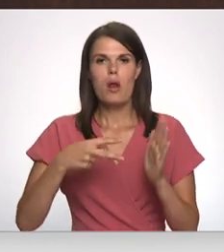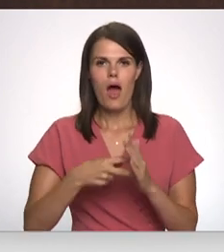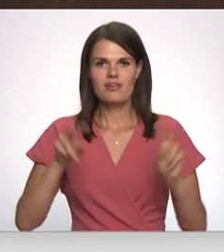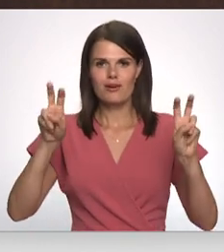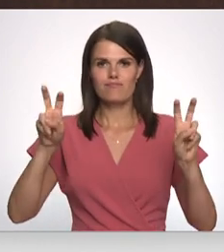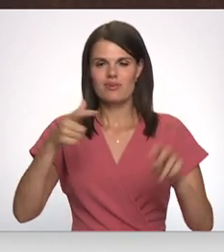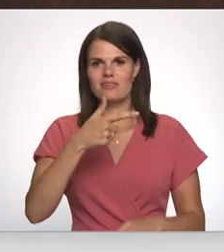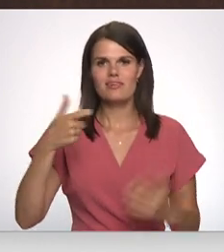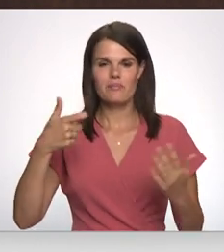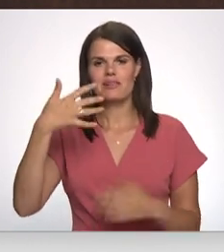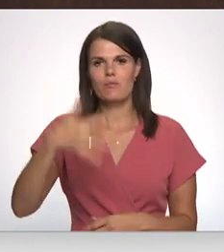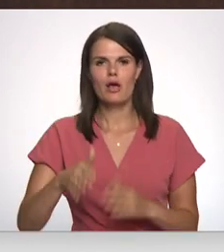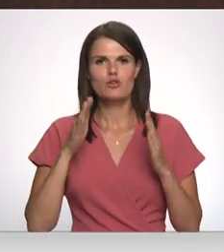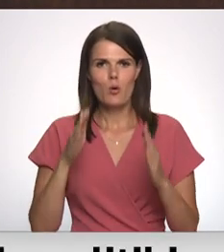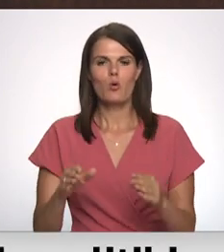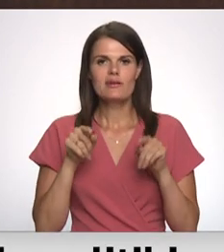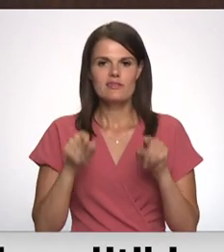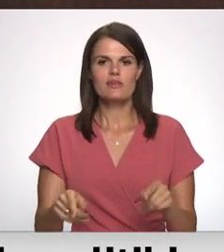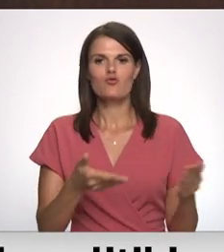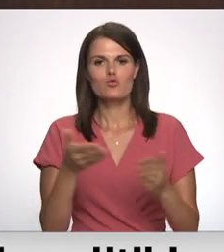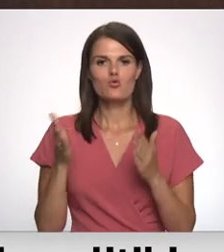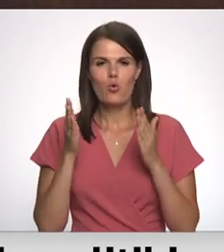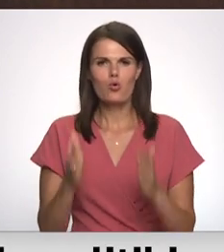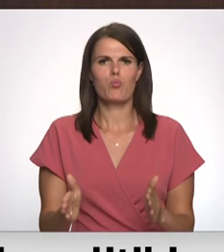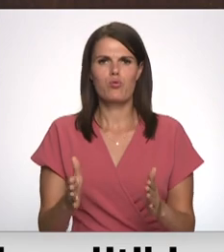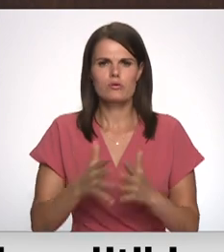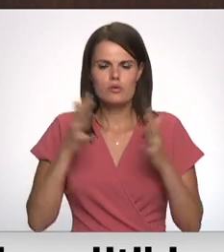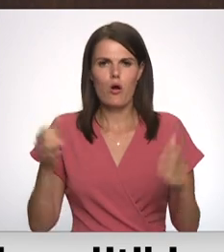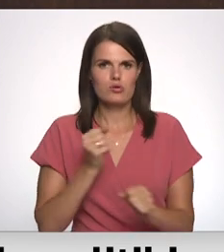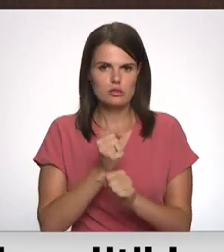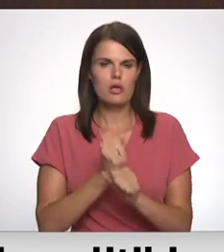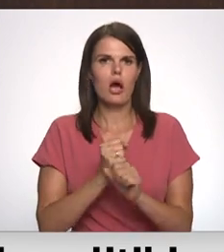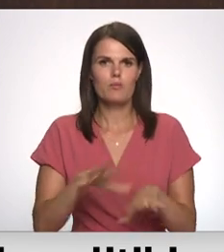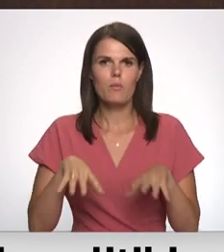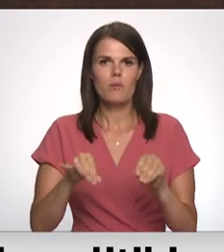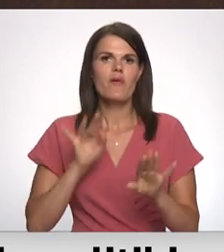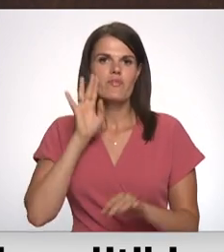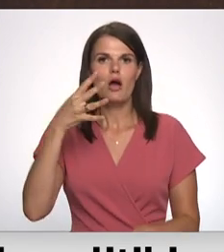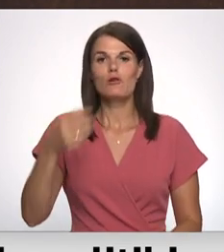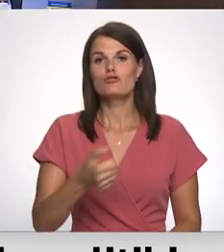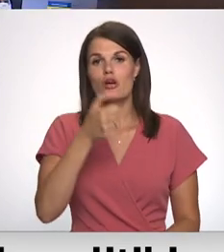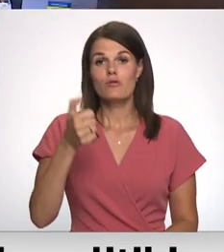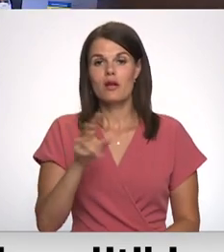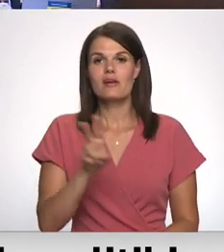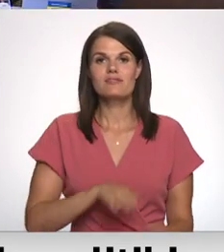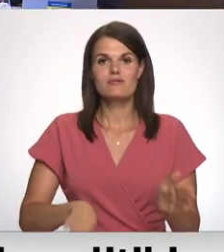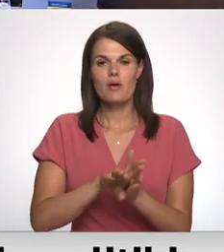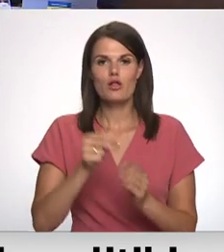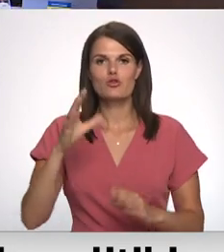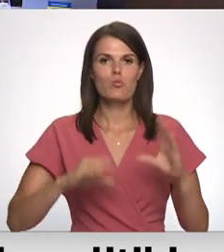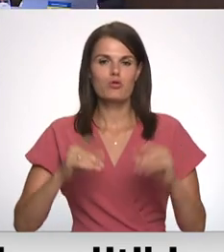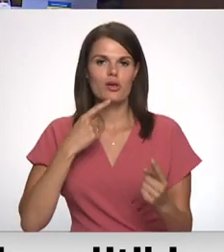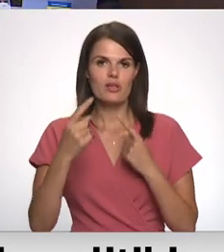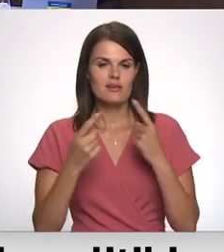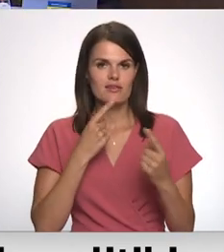būs negulēts naktis nākamajos 4 gados tiem, kas piedalās budžeta sarunās. Feldmans būs pirmais